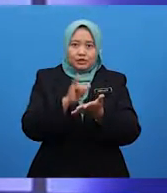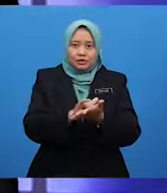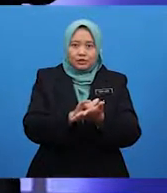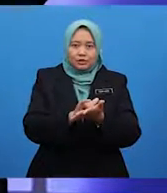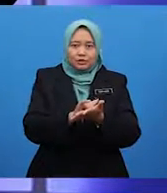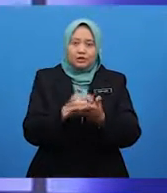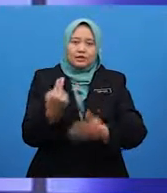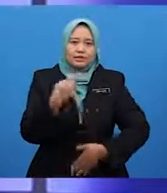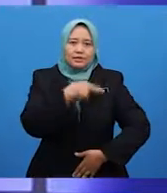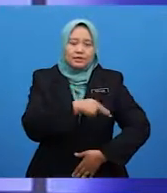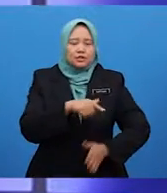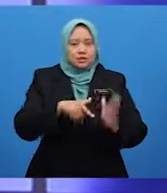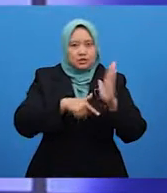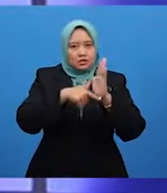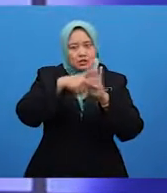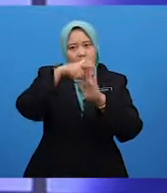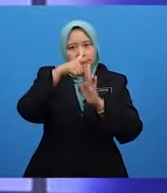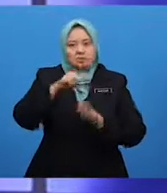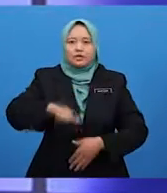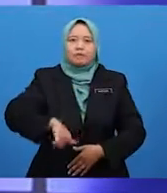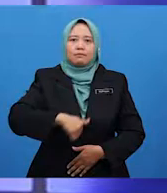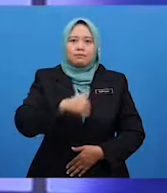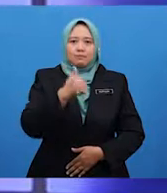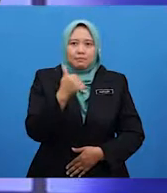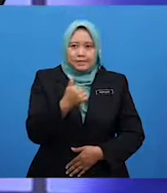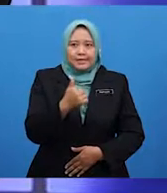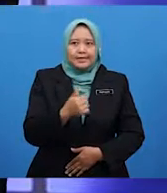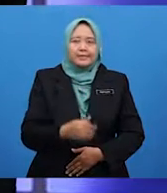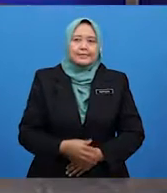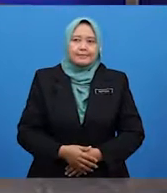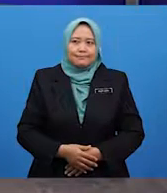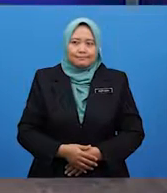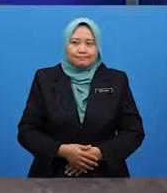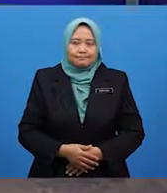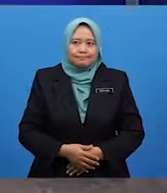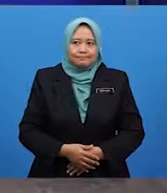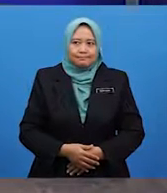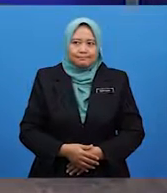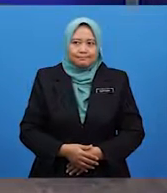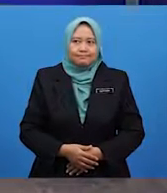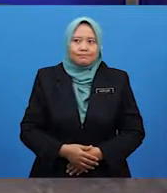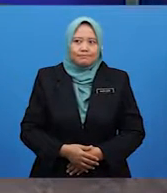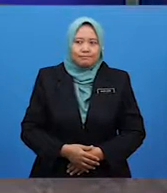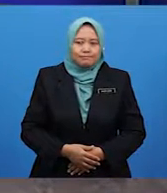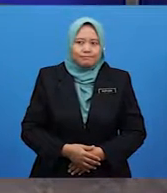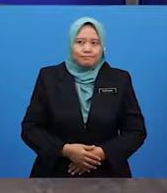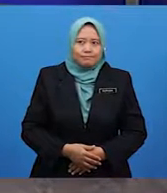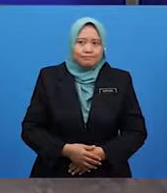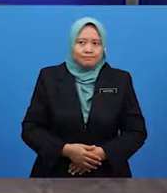terlupa. Jadi, sebenarnya apa lagi yang kita harus lakukan tujuh hari? Cikgu tahu tak? Apa dia?